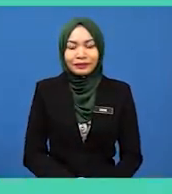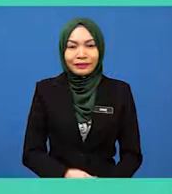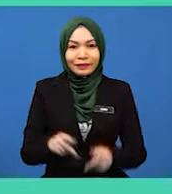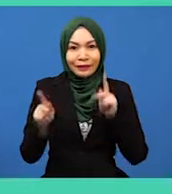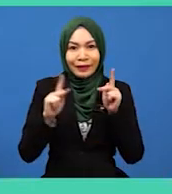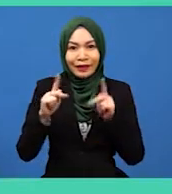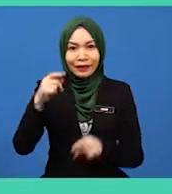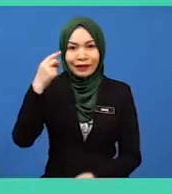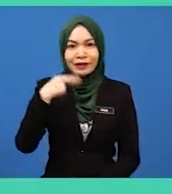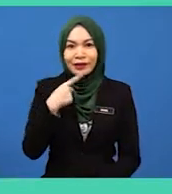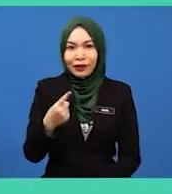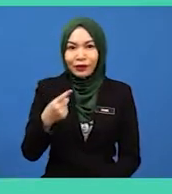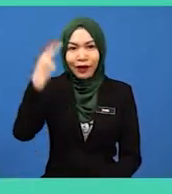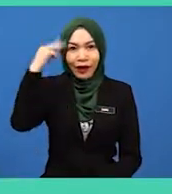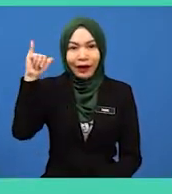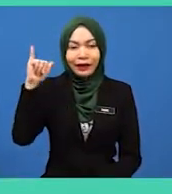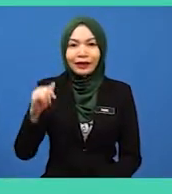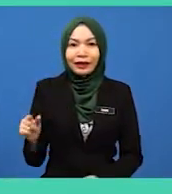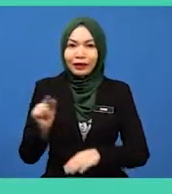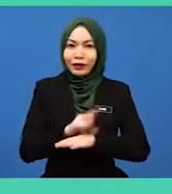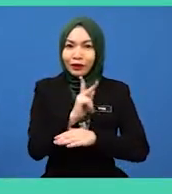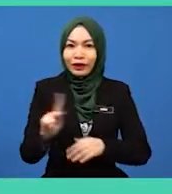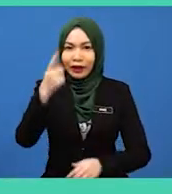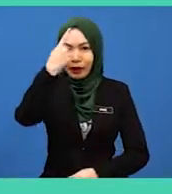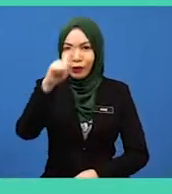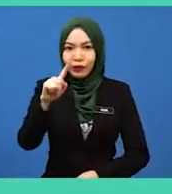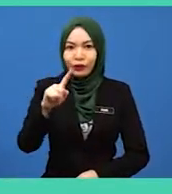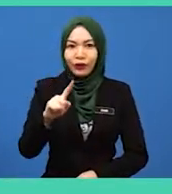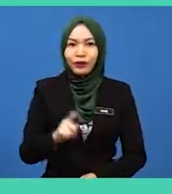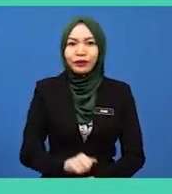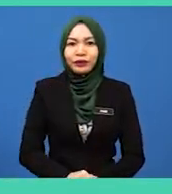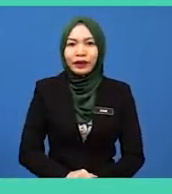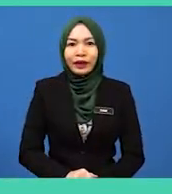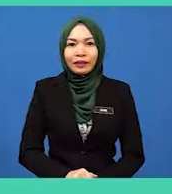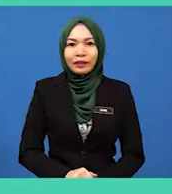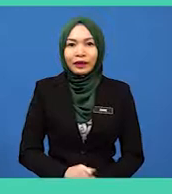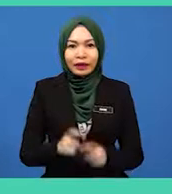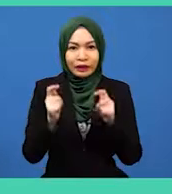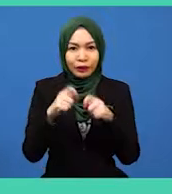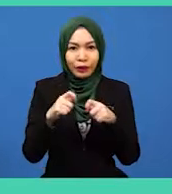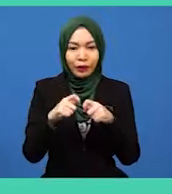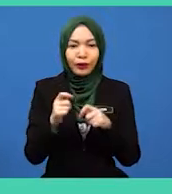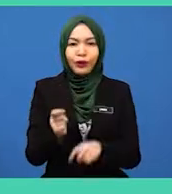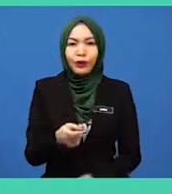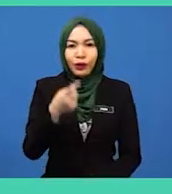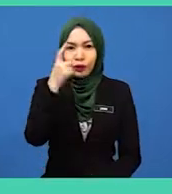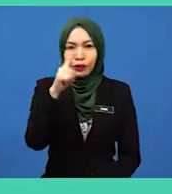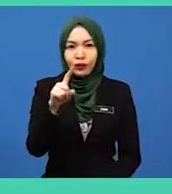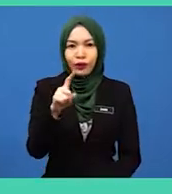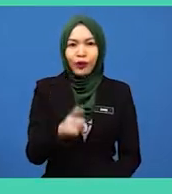Kata seru hai digunakan untuk menegur atau menarik perhatian